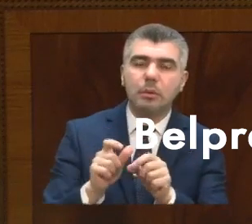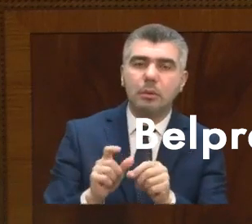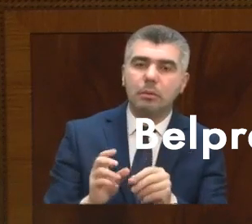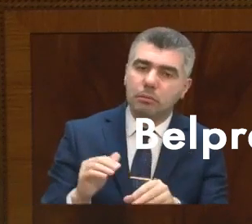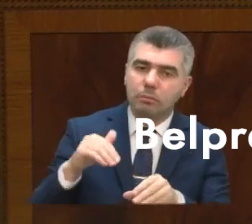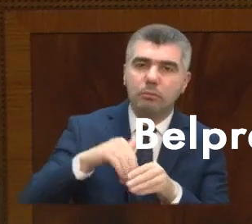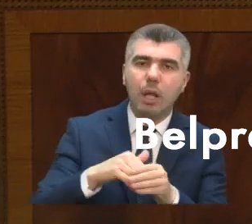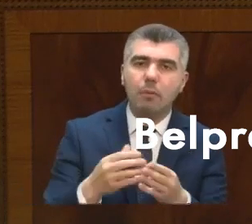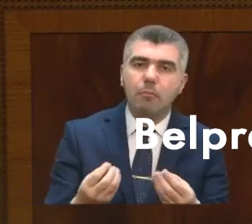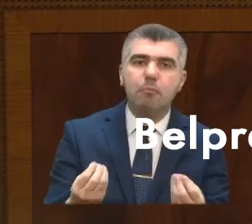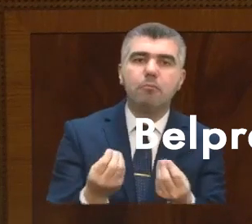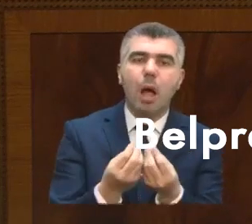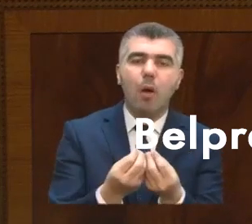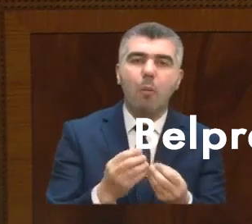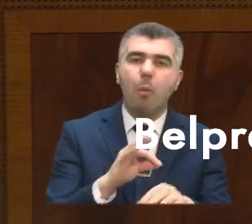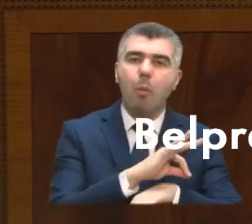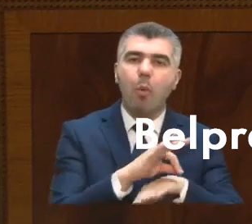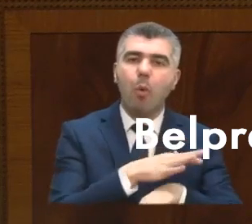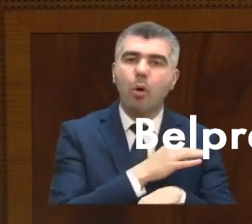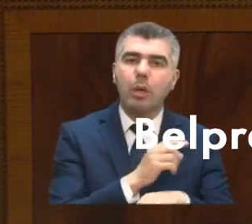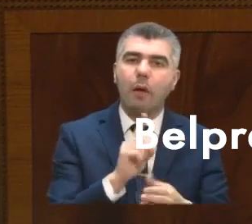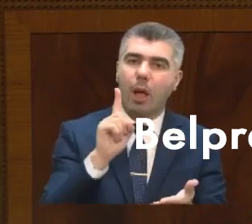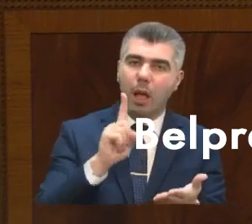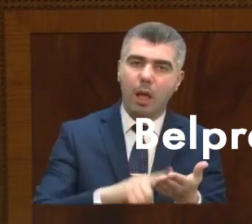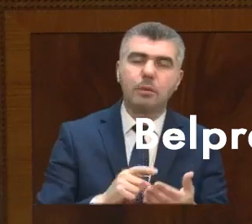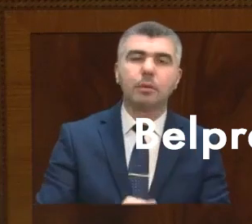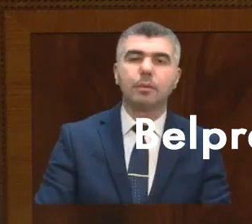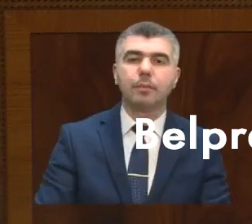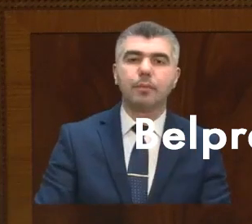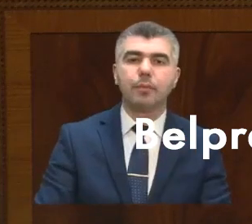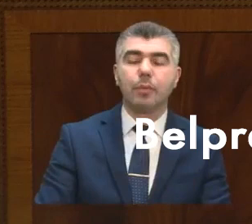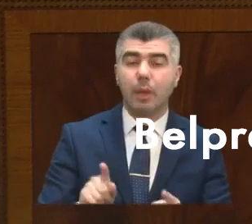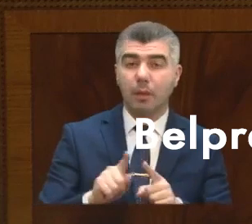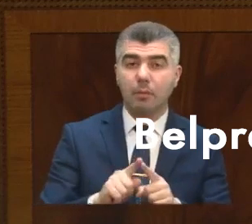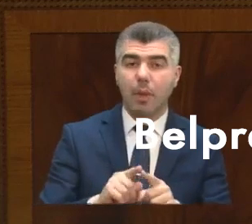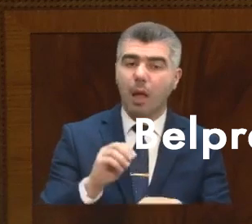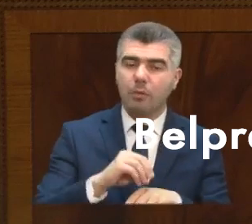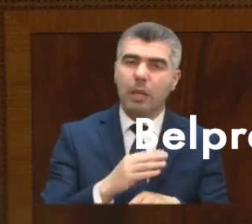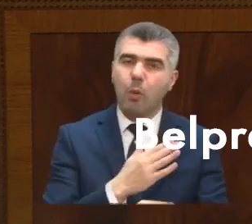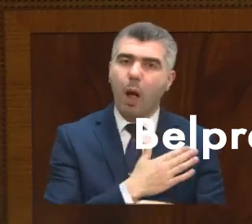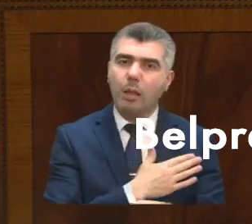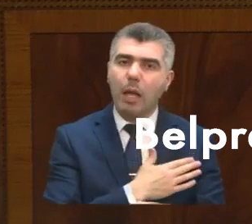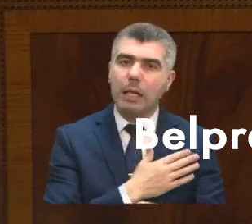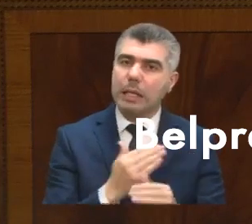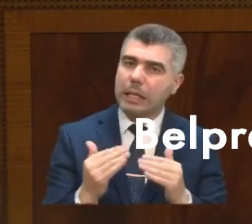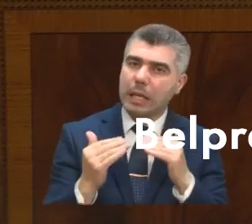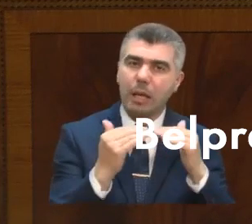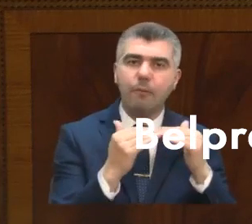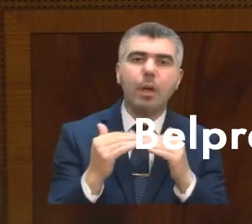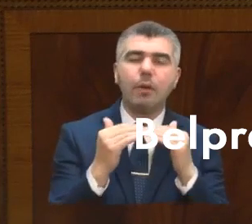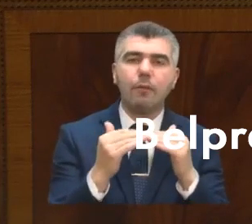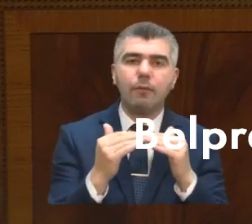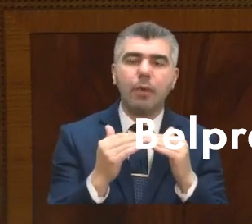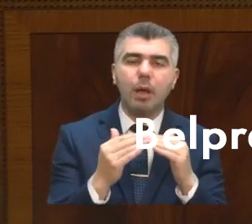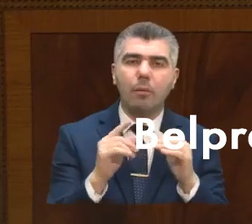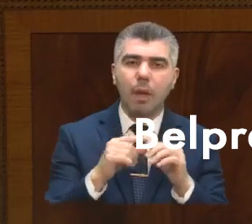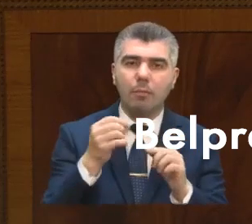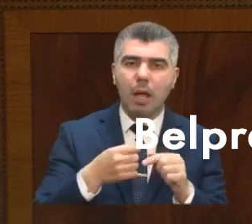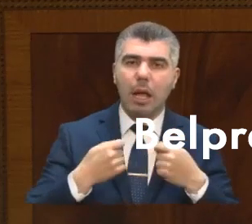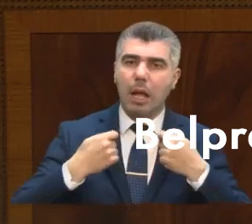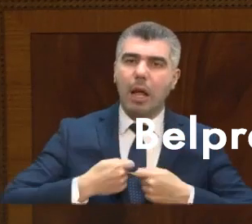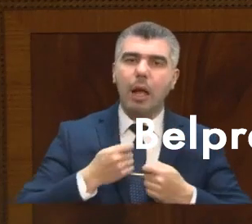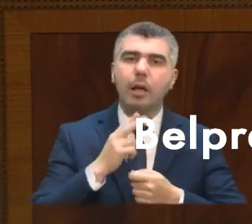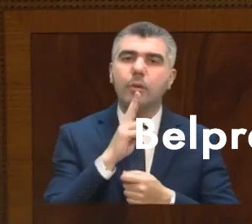في الأسلاك الوظيفة العمومية وبنفس الروح الوطنية وتمثلا لقيم التسامح. سيد رئيس